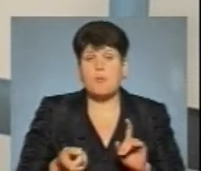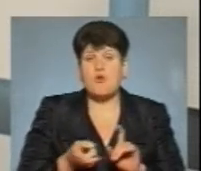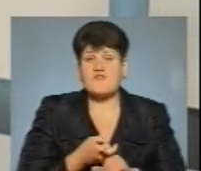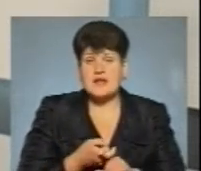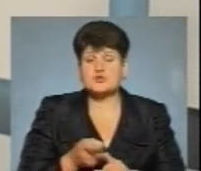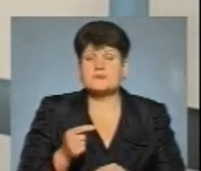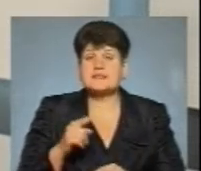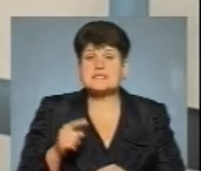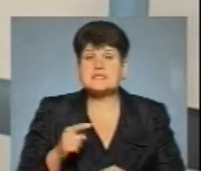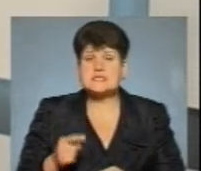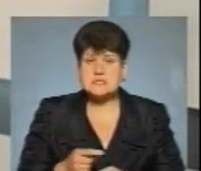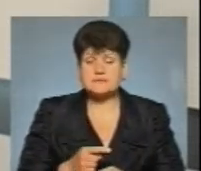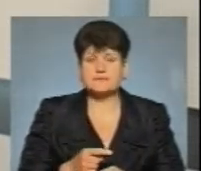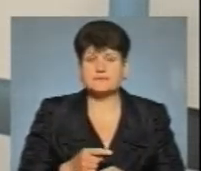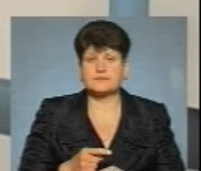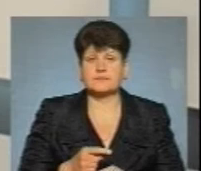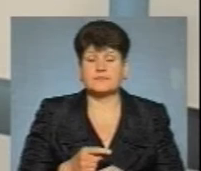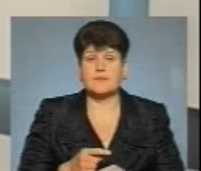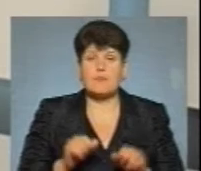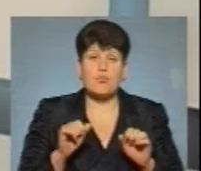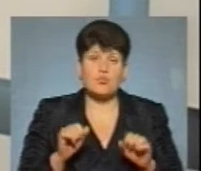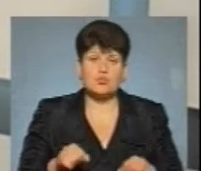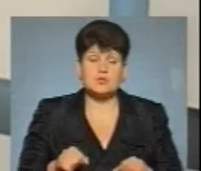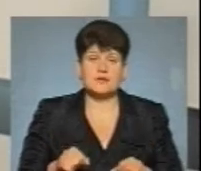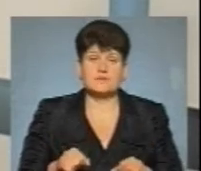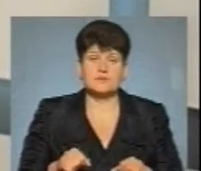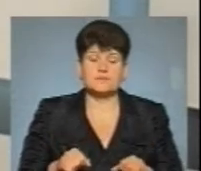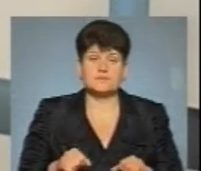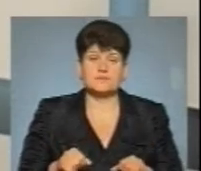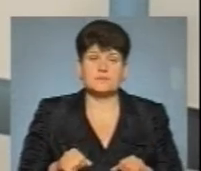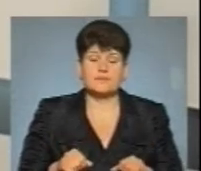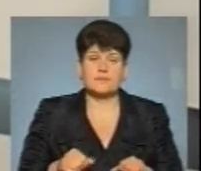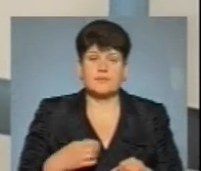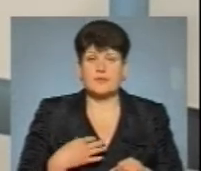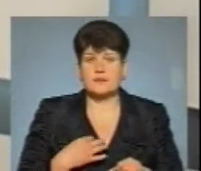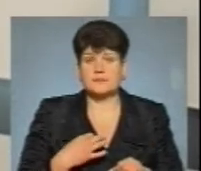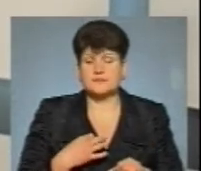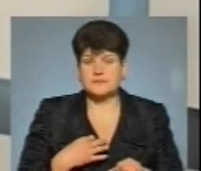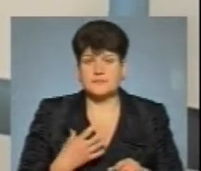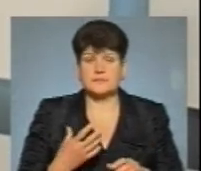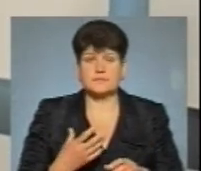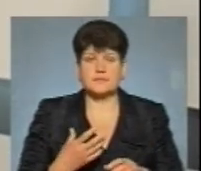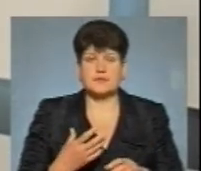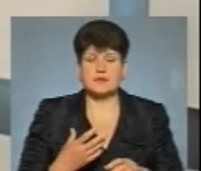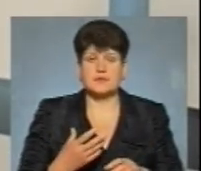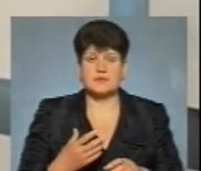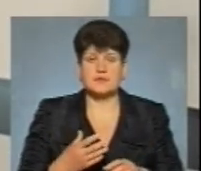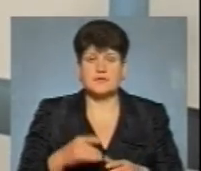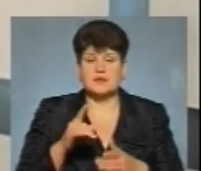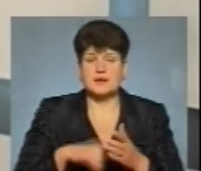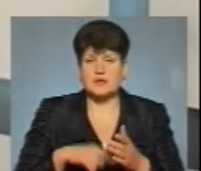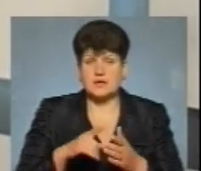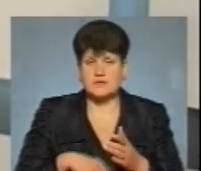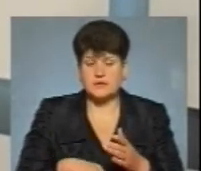з якраз такою, скажімо так, можливо, ігнорування періоду Великдня якраз відповідною конфесією релігійною,